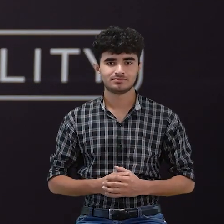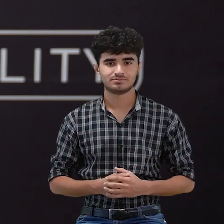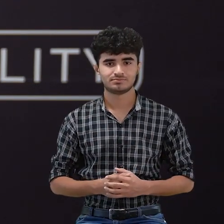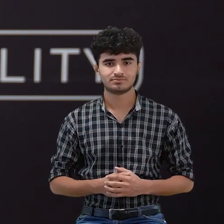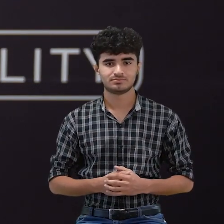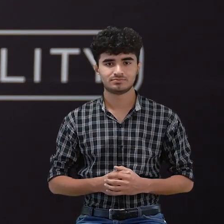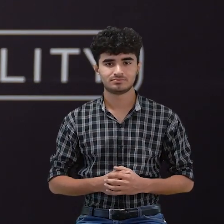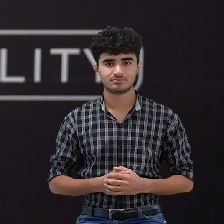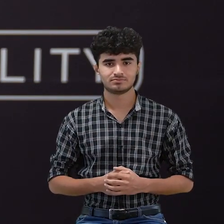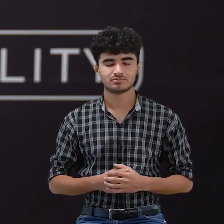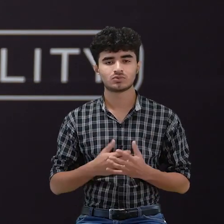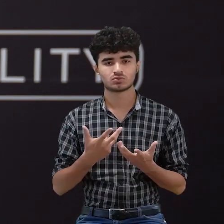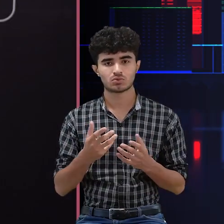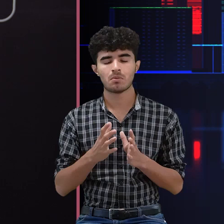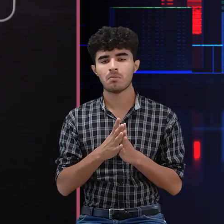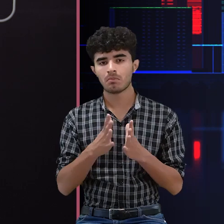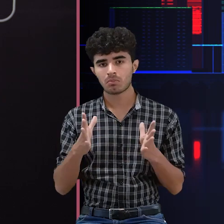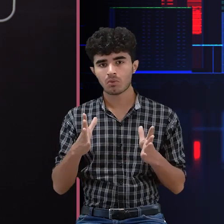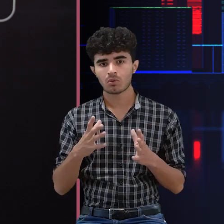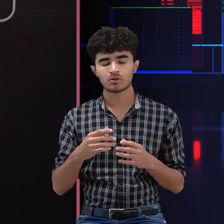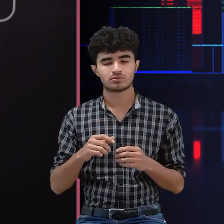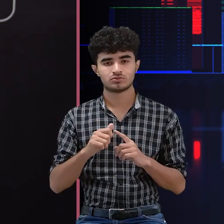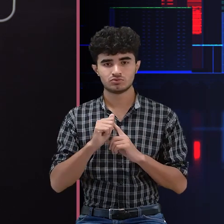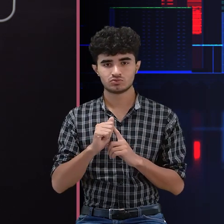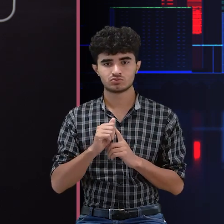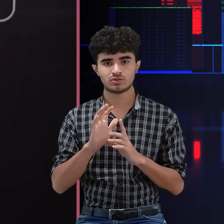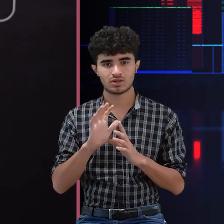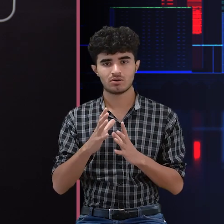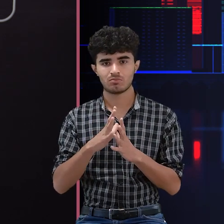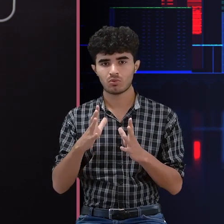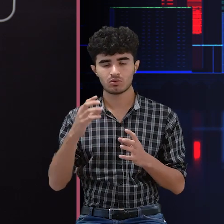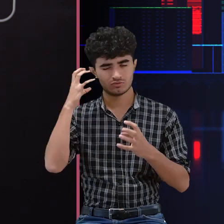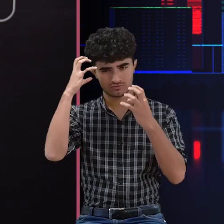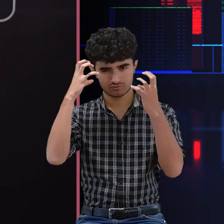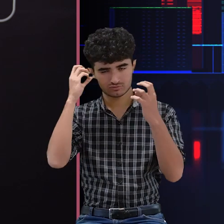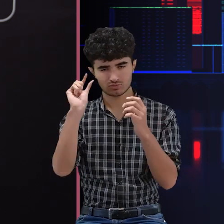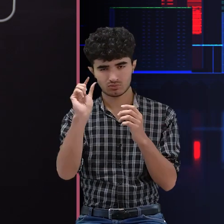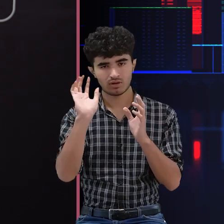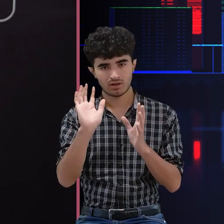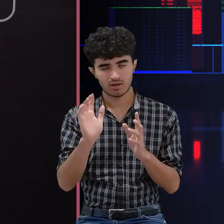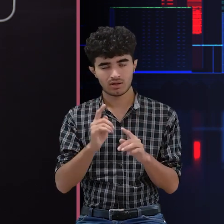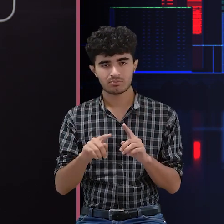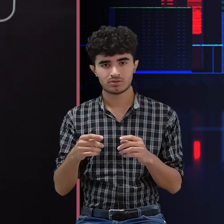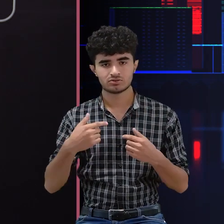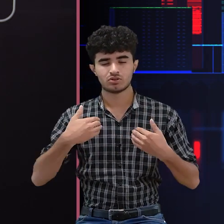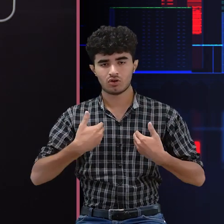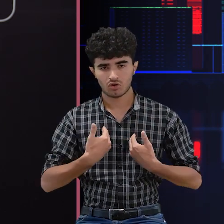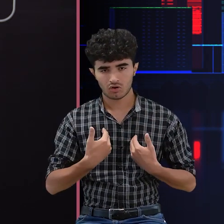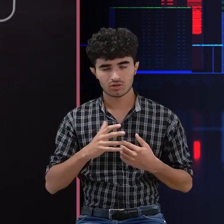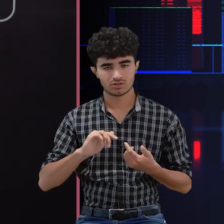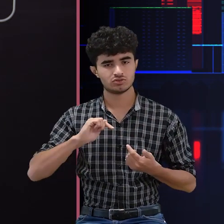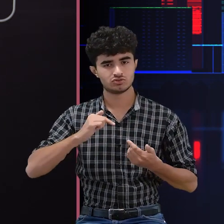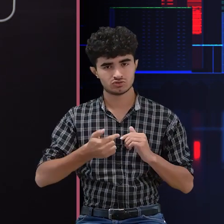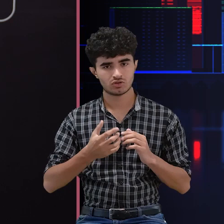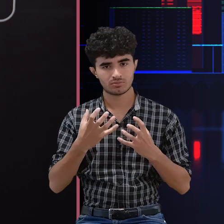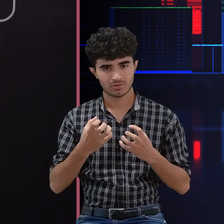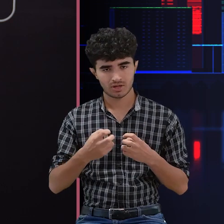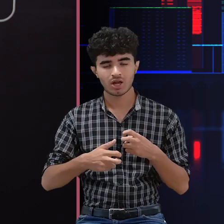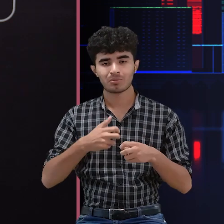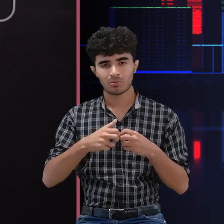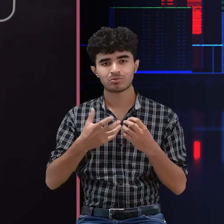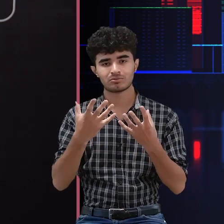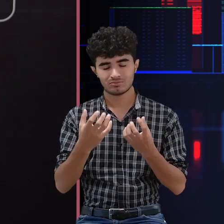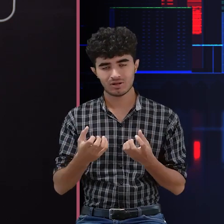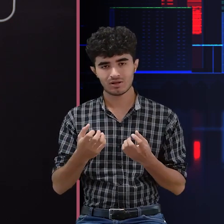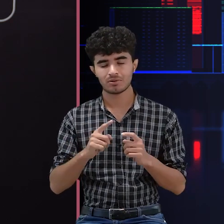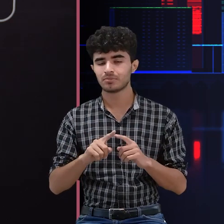جو ہے وہ ایک طرح کا ہے۔ تو کافی سنجیدہ ہے، کافی پریشانی بھی ہوتی ہے، تکلیف بھی ہوتی ہے،